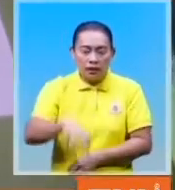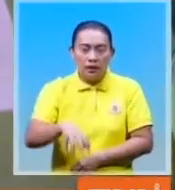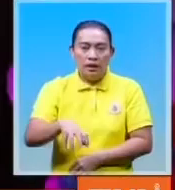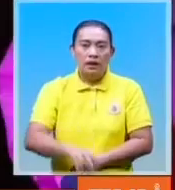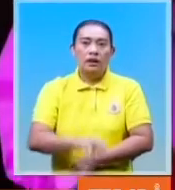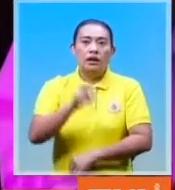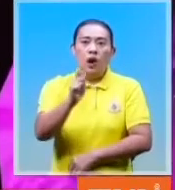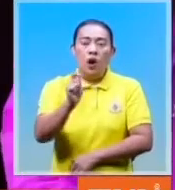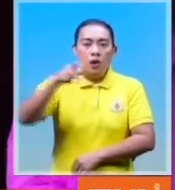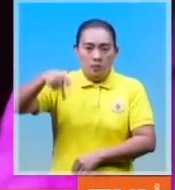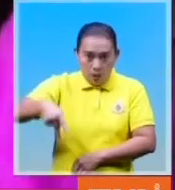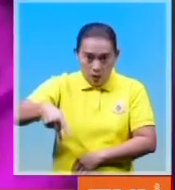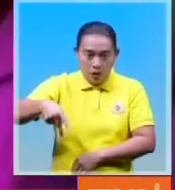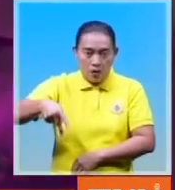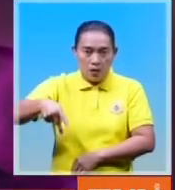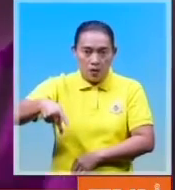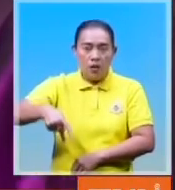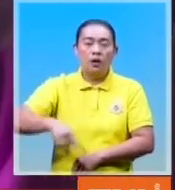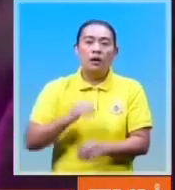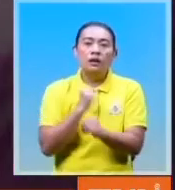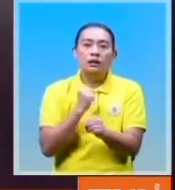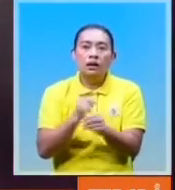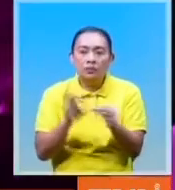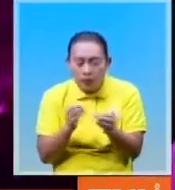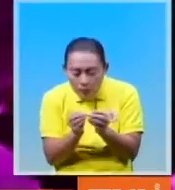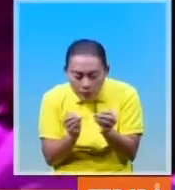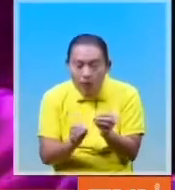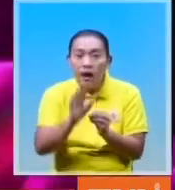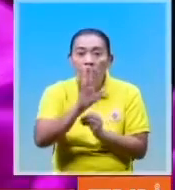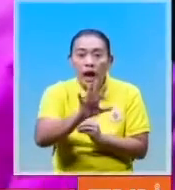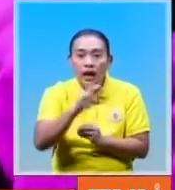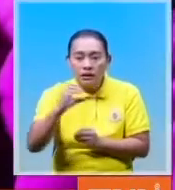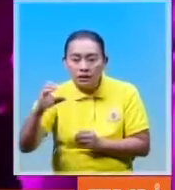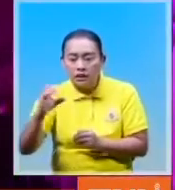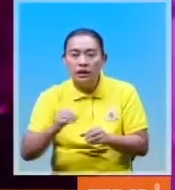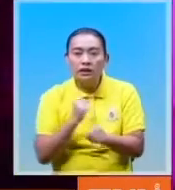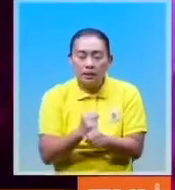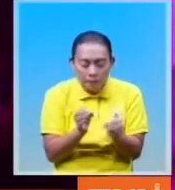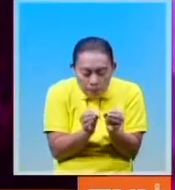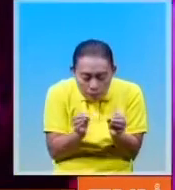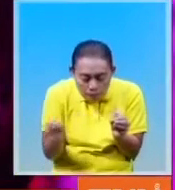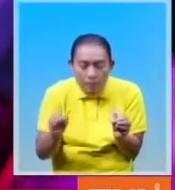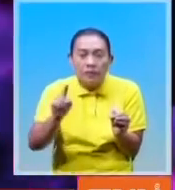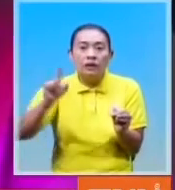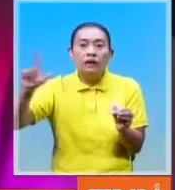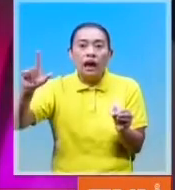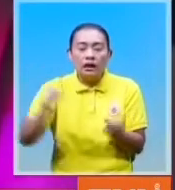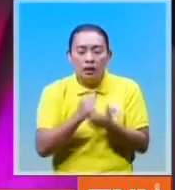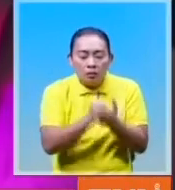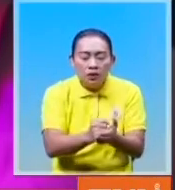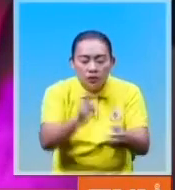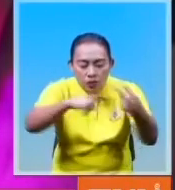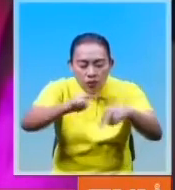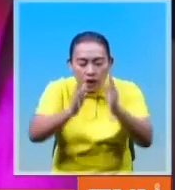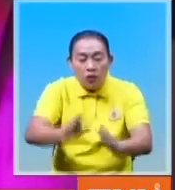หรือว่าอภ.จะผลิตน้ำมันกัญชาขนาด 5cc ให้ได้1ล้านขวดค่ะเพื่อใช้รักษาผู้ป่วยในโรงพยาบาล